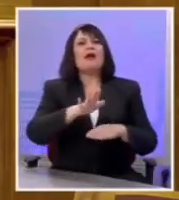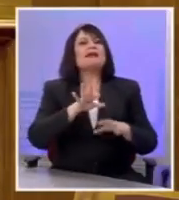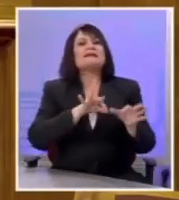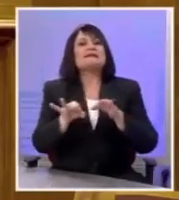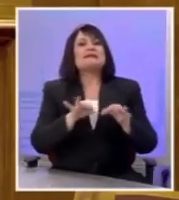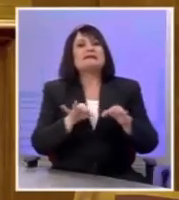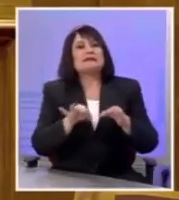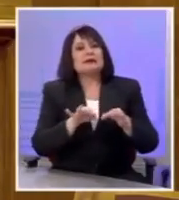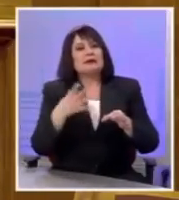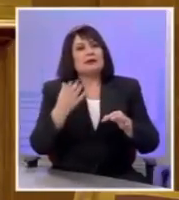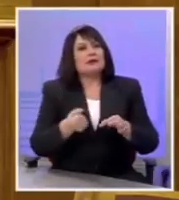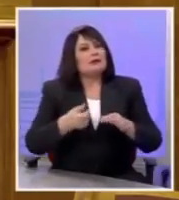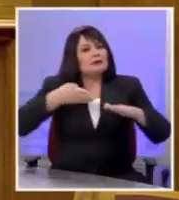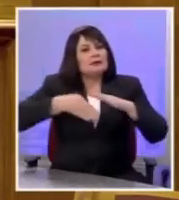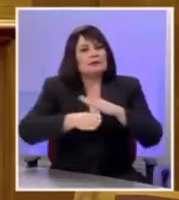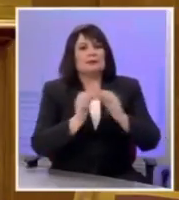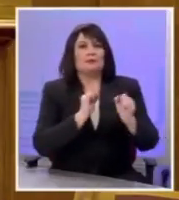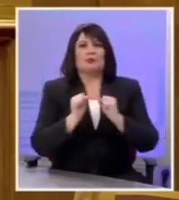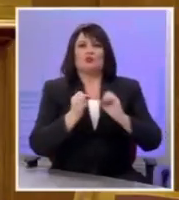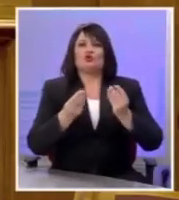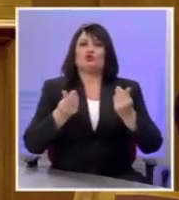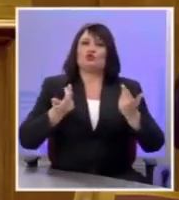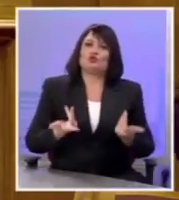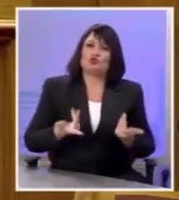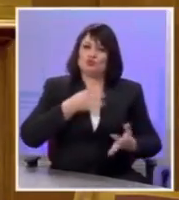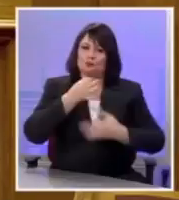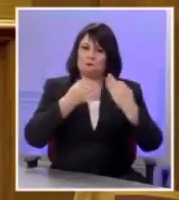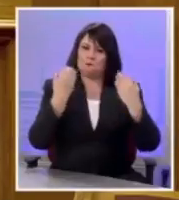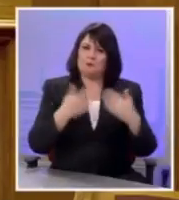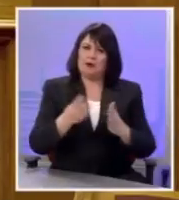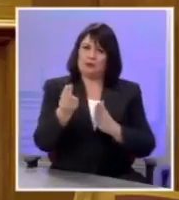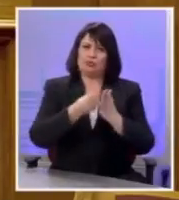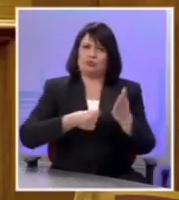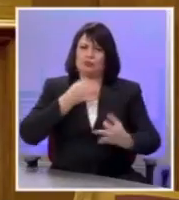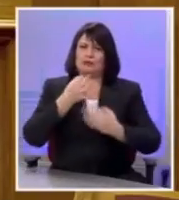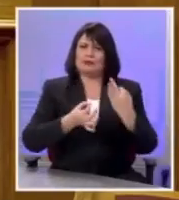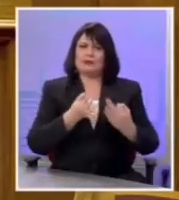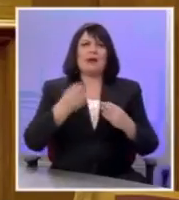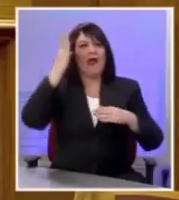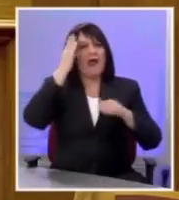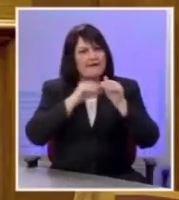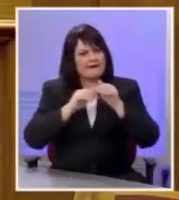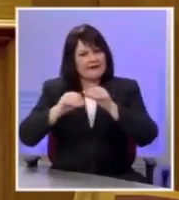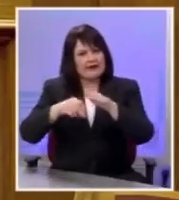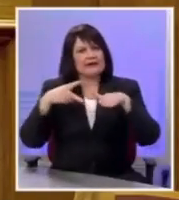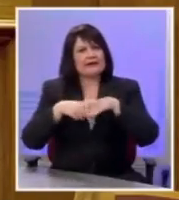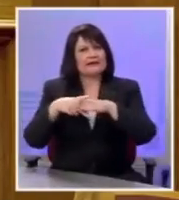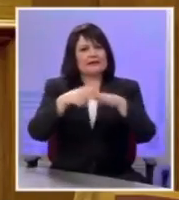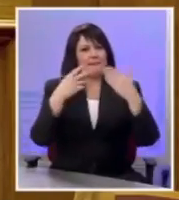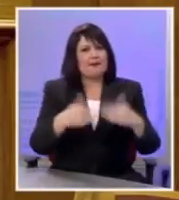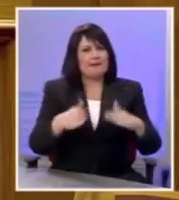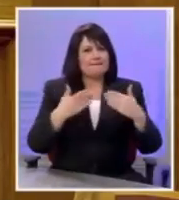στον οδικό χάρτη που έχουμε για να ξεφύγουμε από την κρίση, που σας έχω μιλήσει πολλές φορές για την ανακεφαλοποίηση των τραπεζών, για το κλείσιμο της